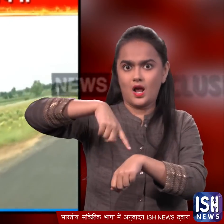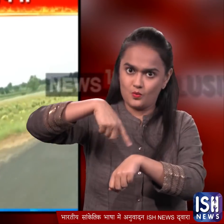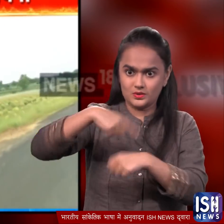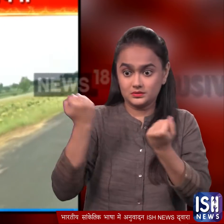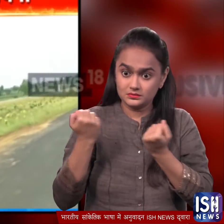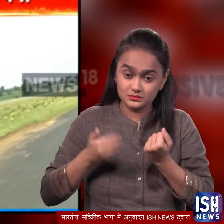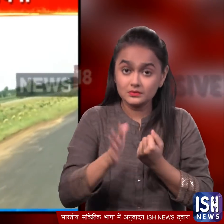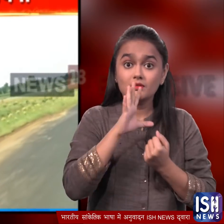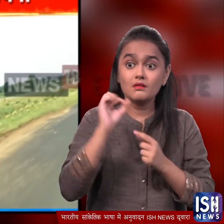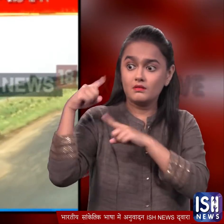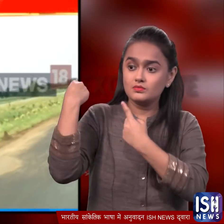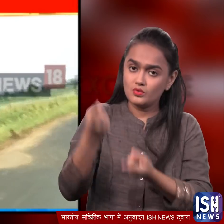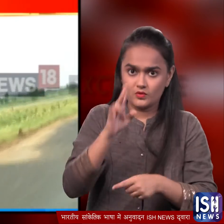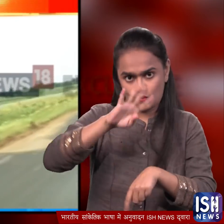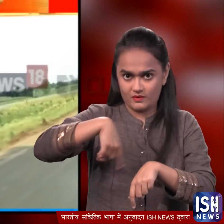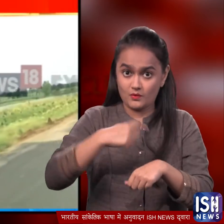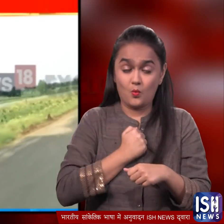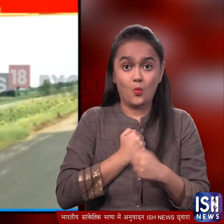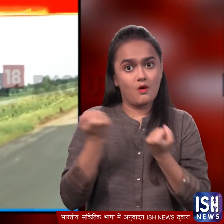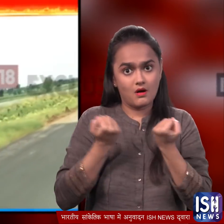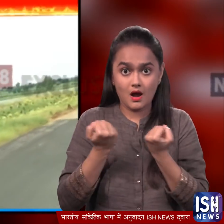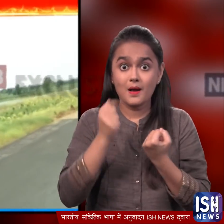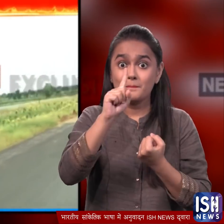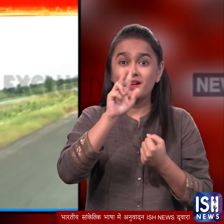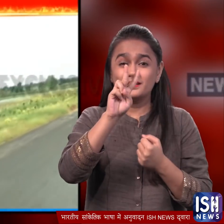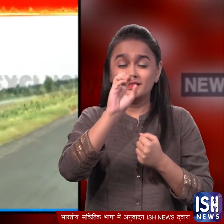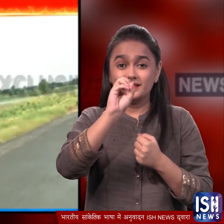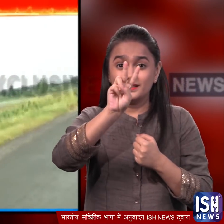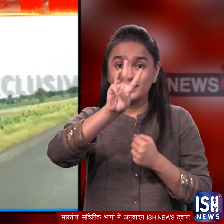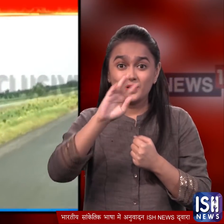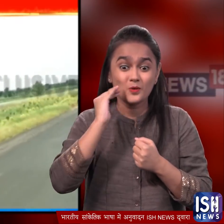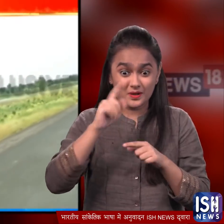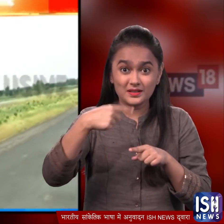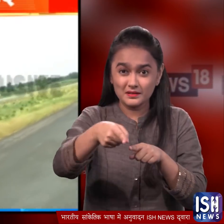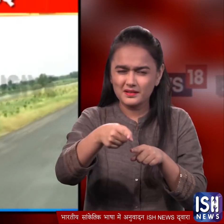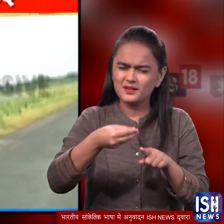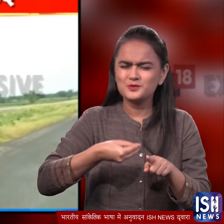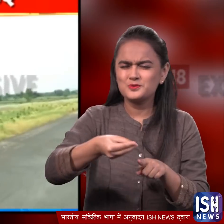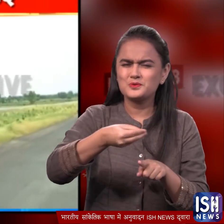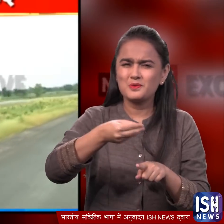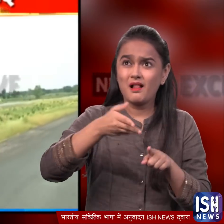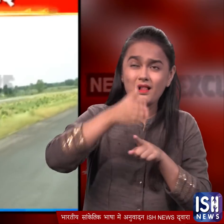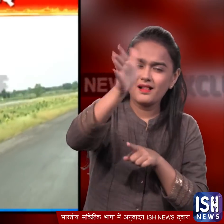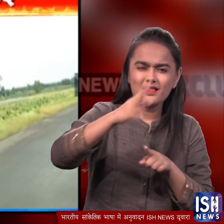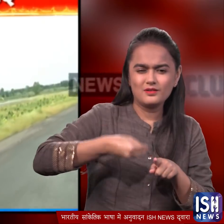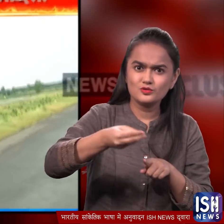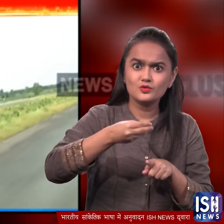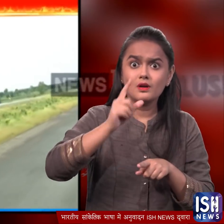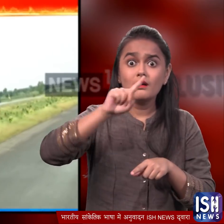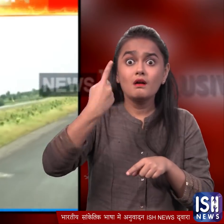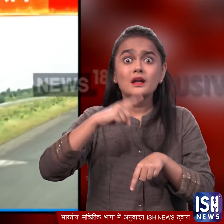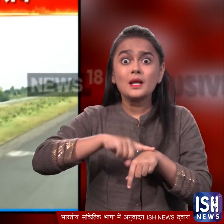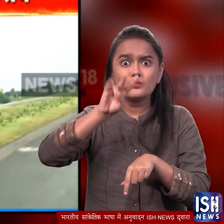हैं सड़क यात्रा से अपनी कार से, लेकिन 2023 ज्यादा दिन दूर नहीं है जब